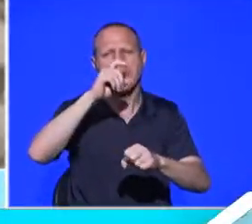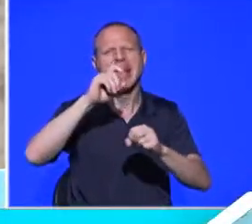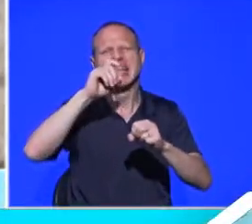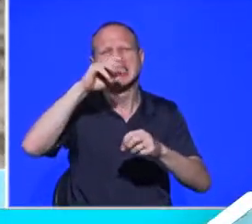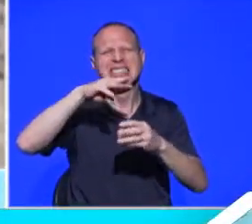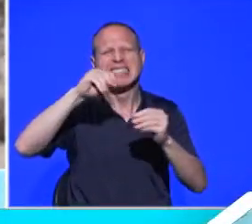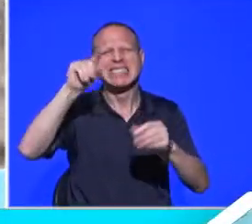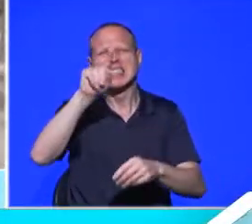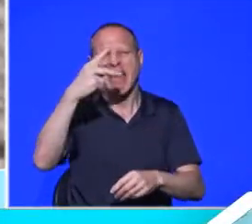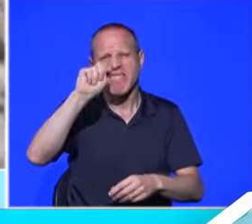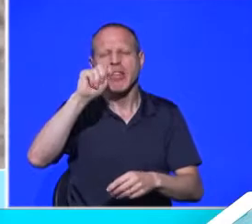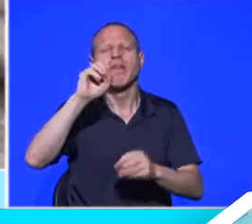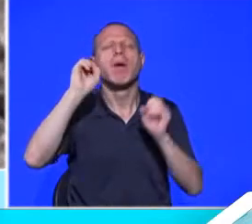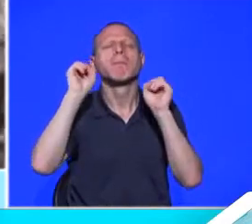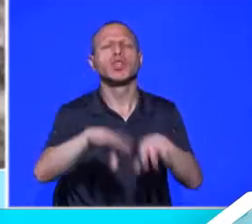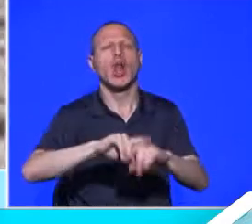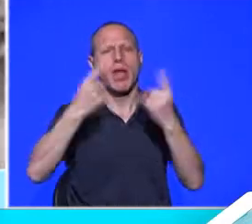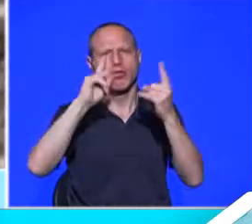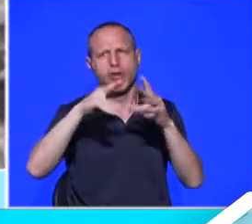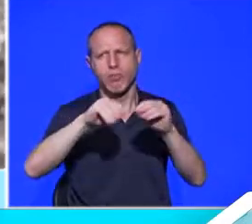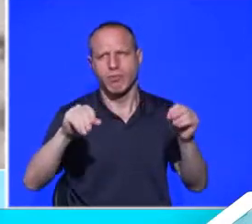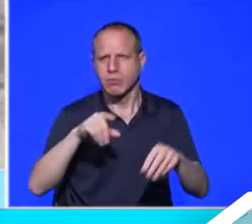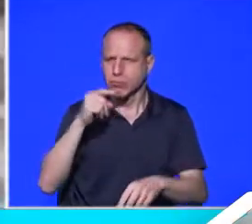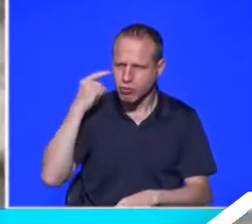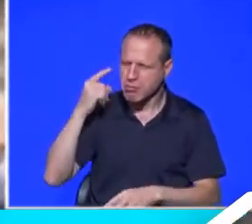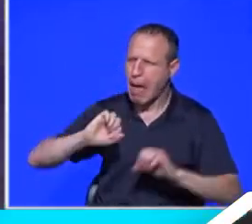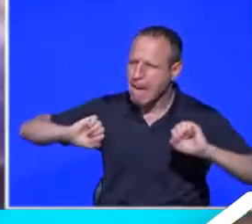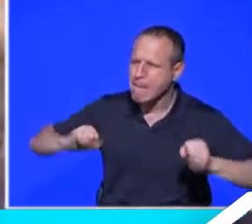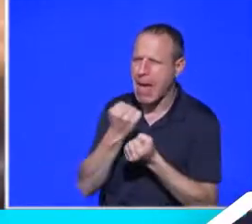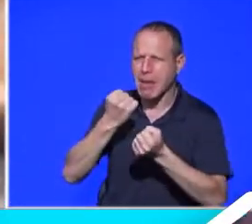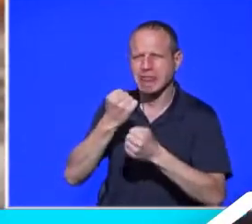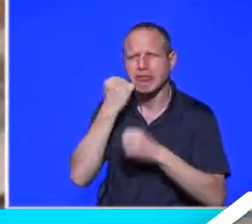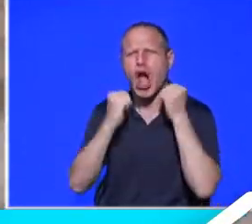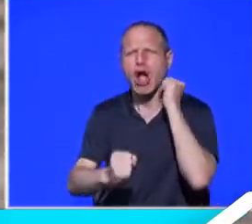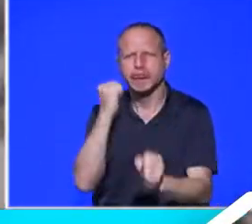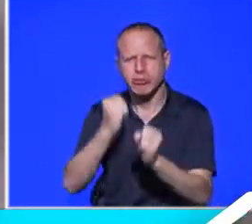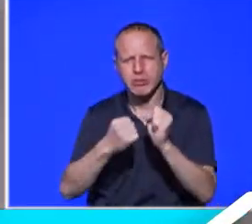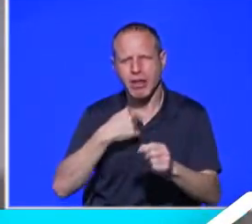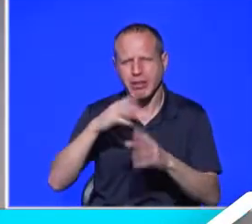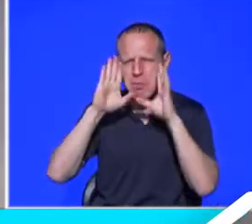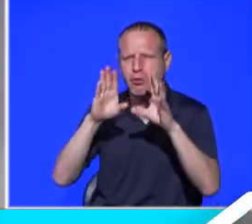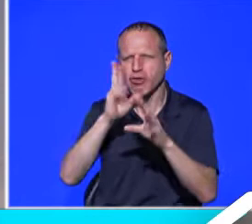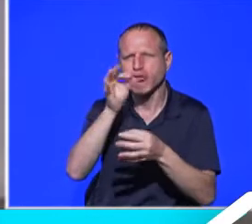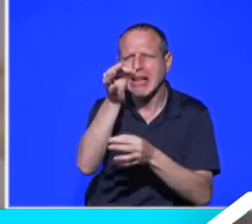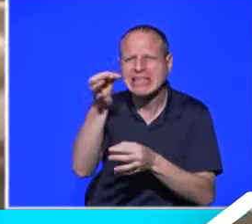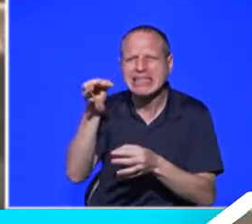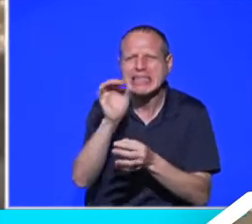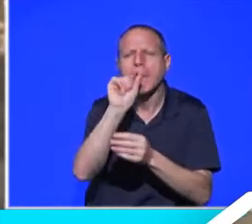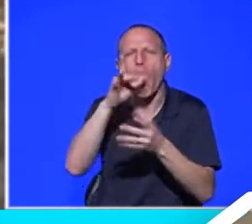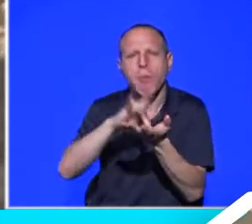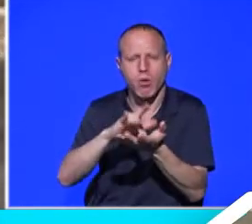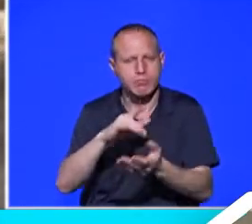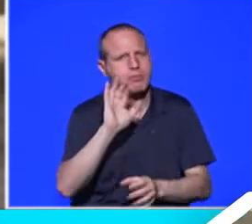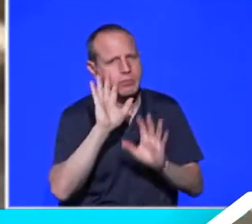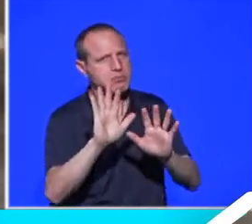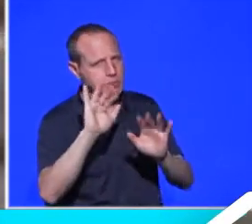שיש בחופים. זה נשמע כמו מאמץ די סיזיפי, כי אני מניח שיש חתיכות קטנות בכל מקום. ממש ככה.